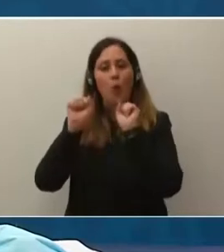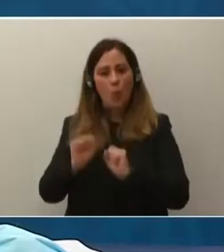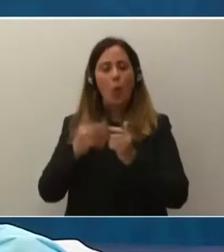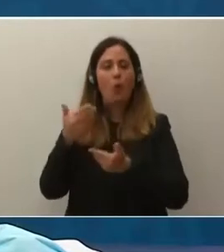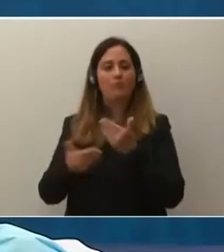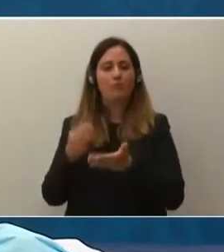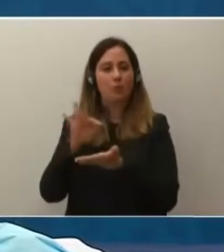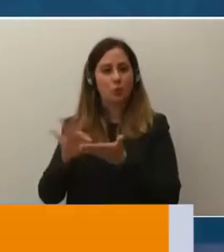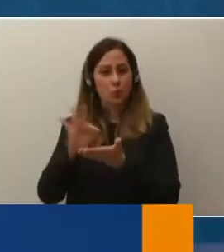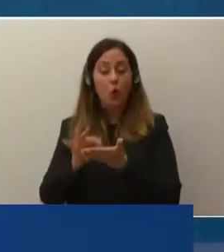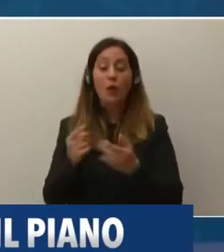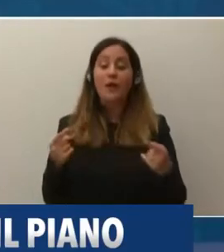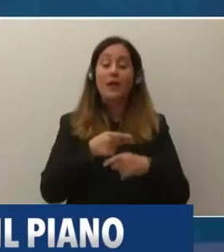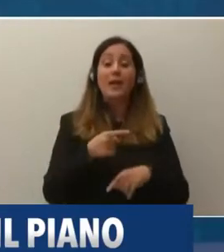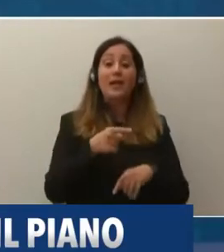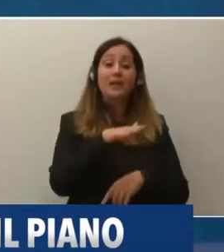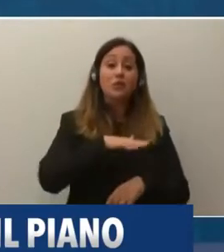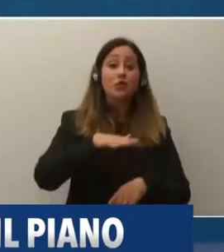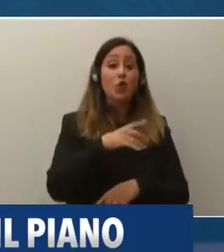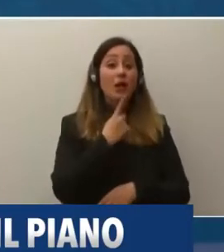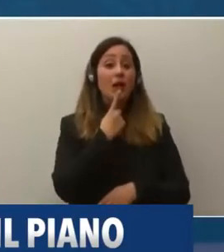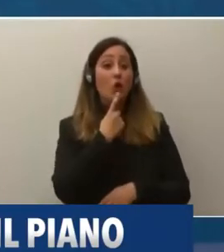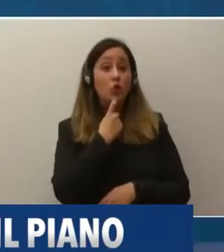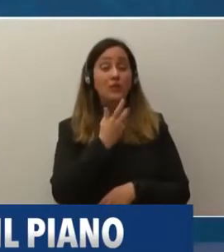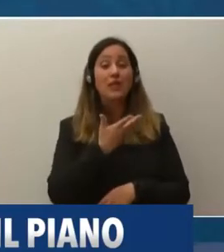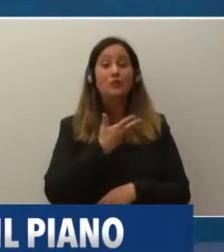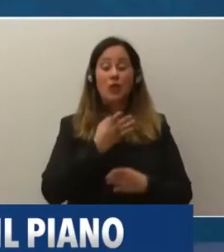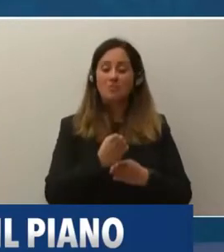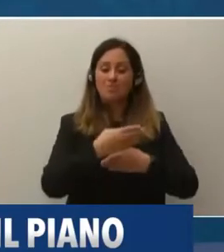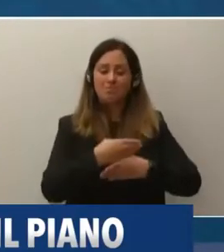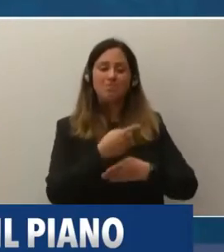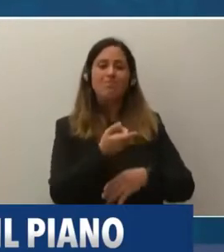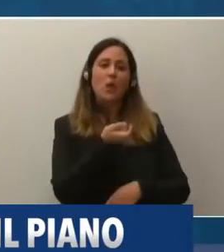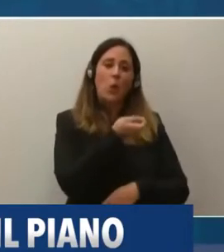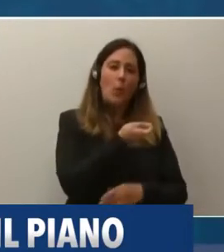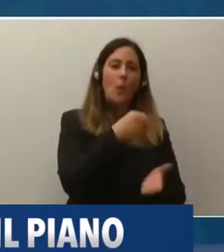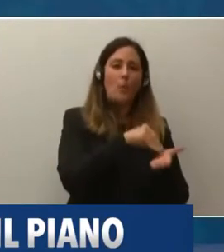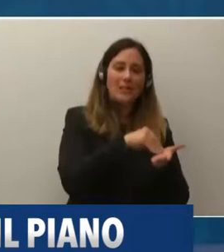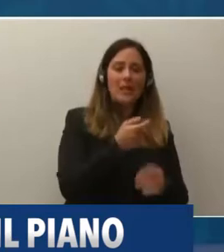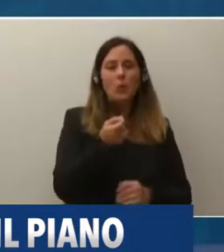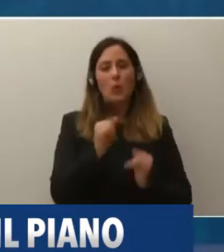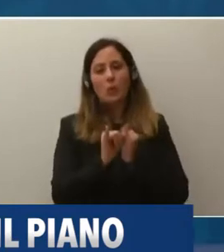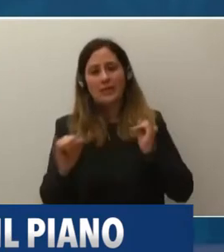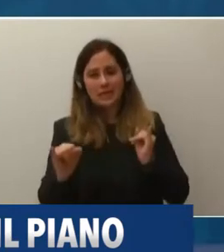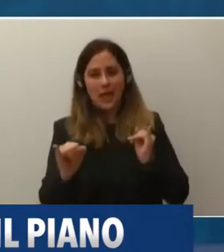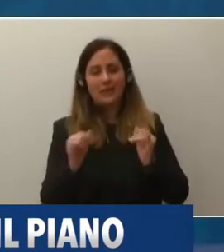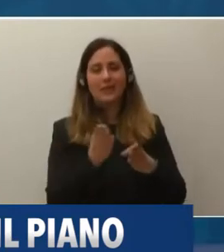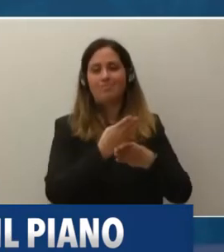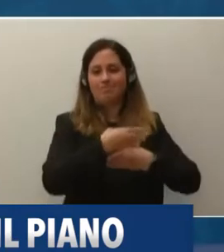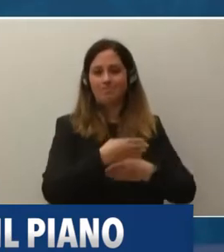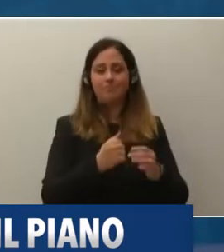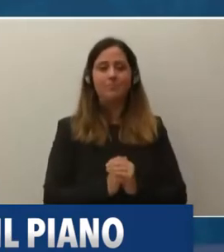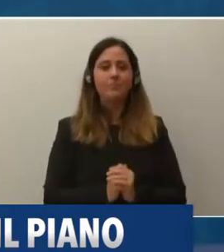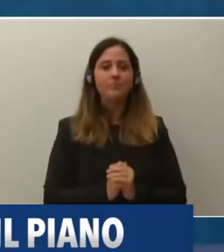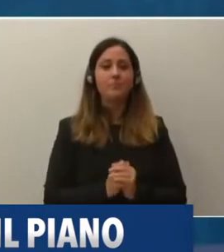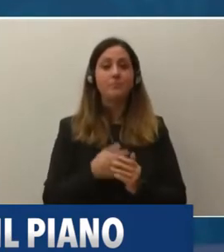Sono delle modalità... Riaperture, scostamento di bilancio e opere messe in cantiere. Diverse le novità annunciate dal Presidente del Consiglio dei Ministri,